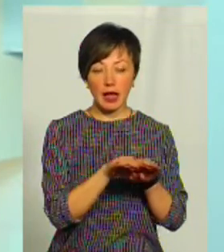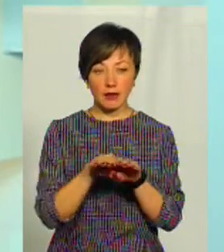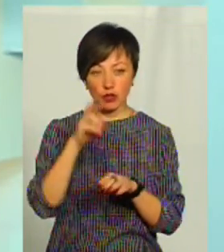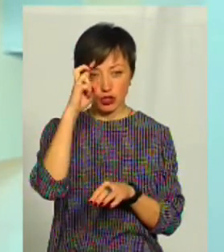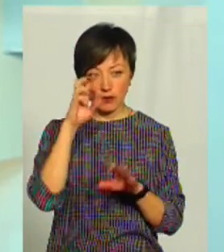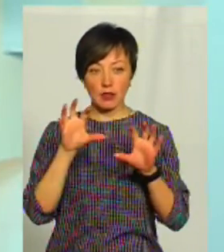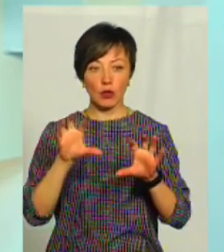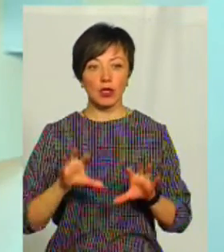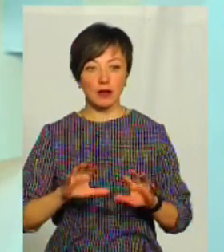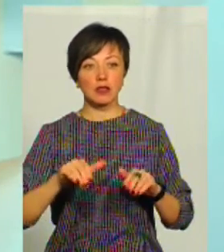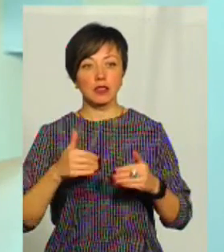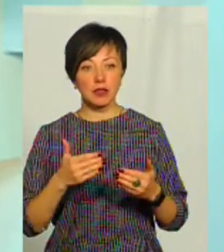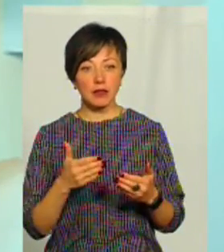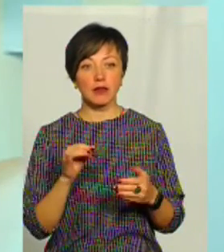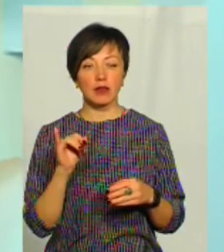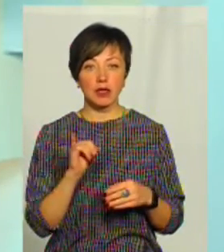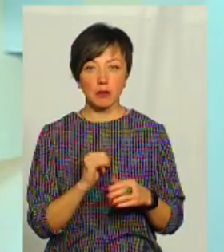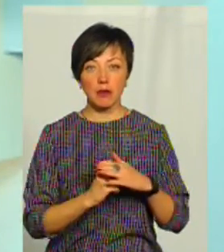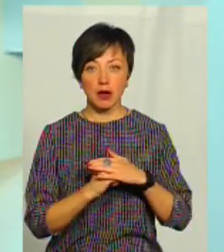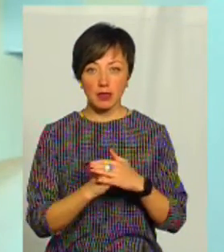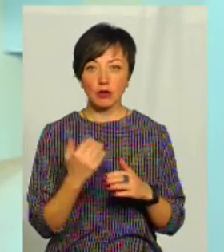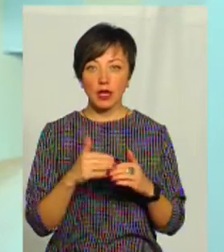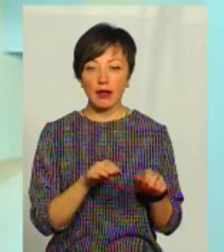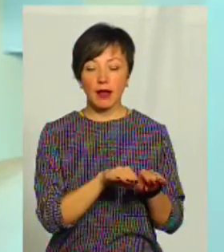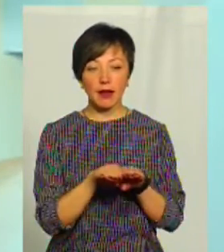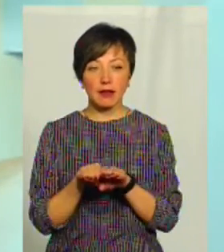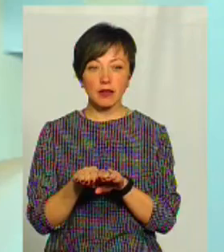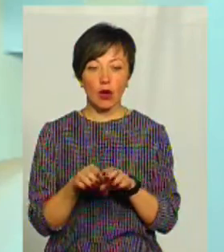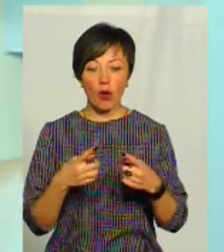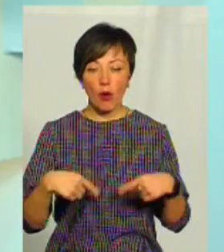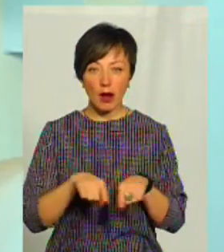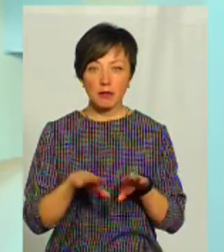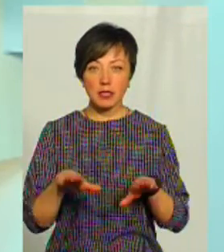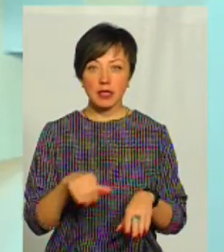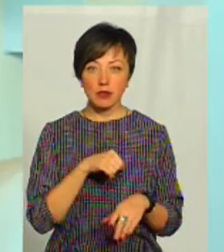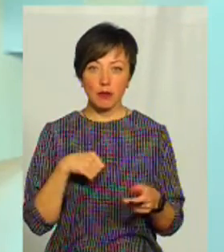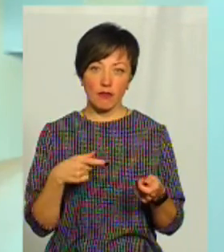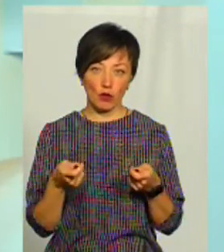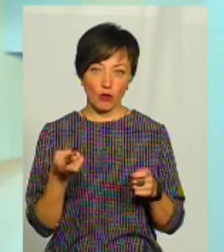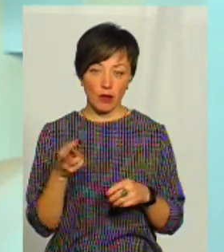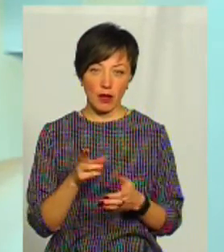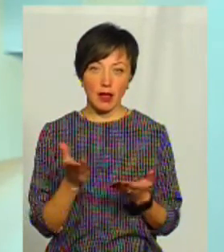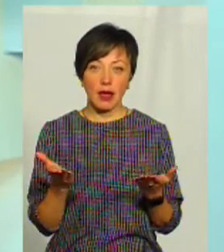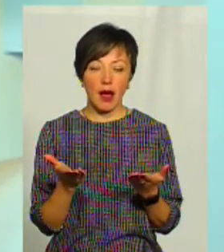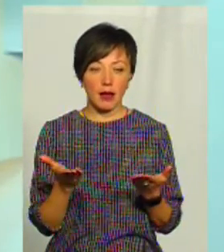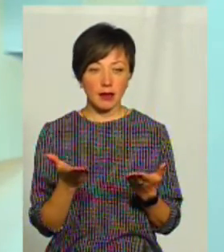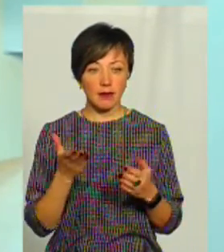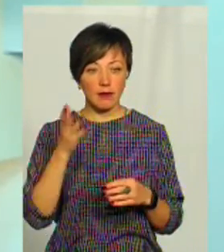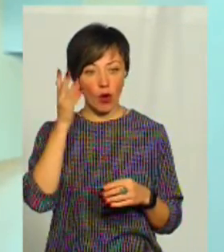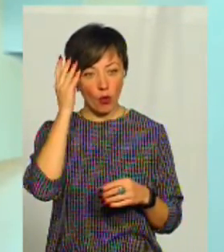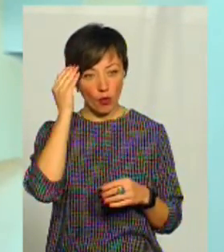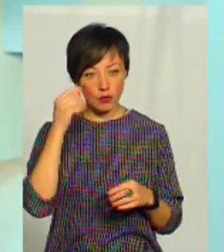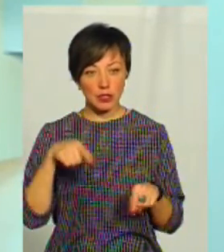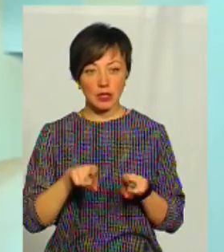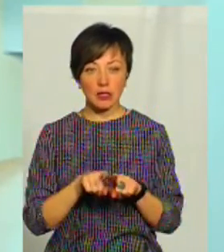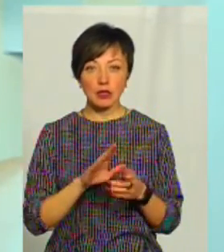держави законодавчі ініціативи і законодавча база, а вже на рівні органів місцевого самоврядування, які, враховуючи